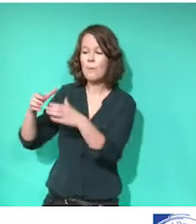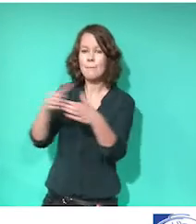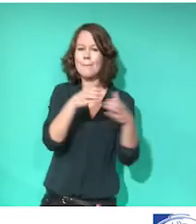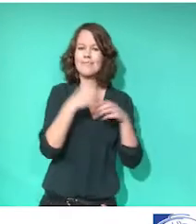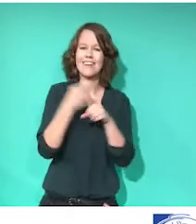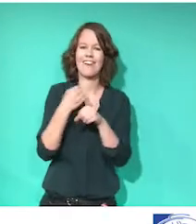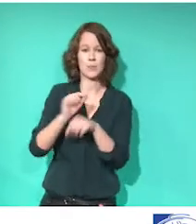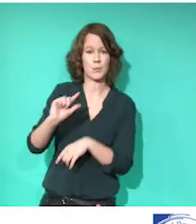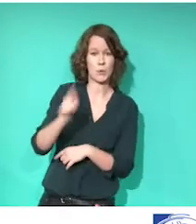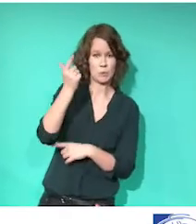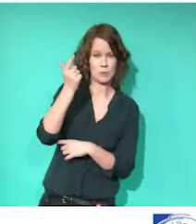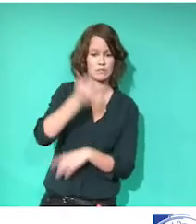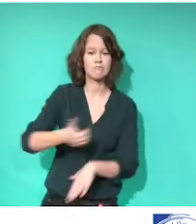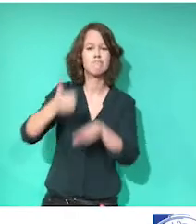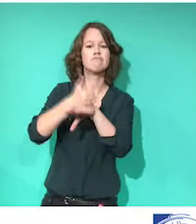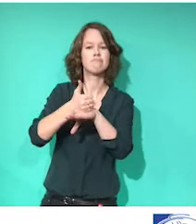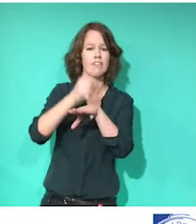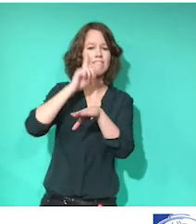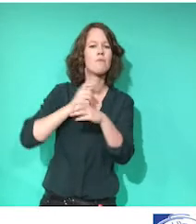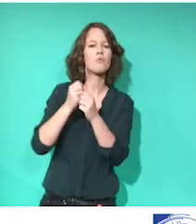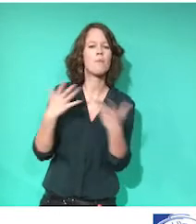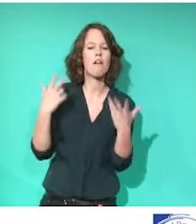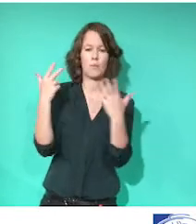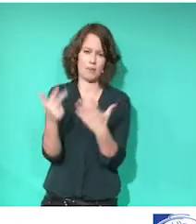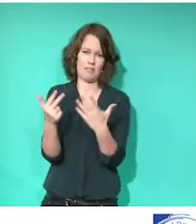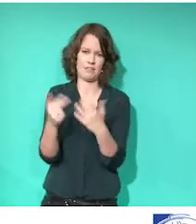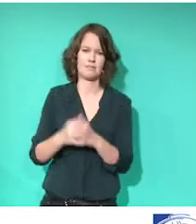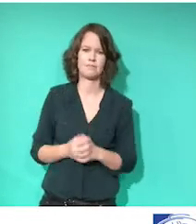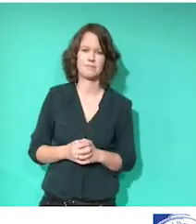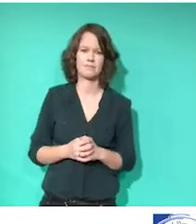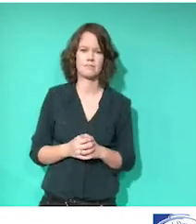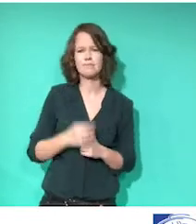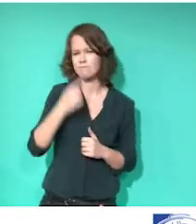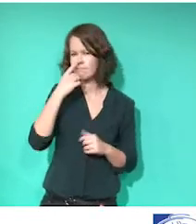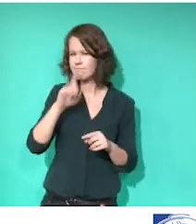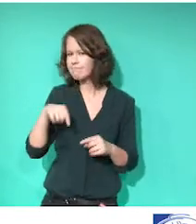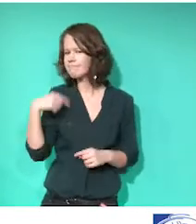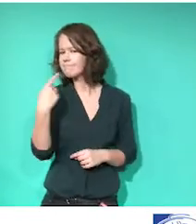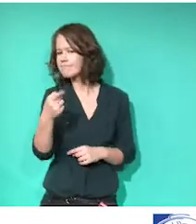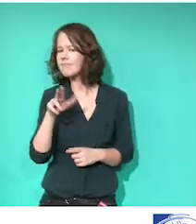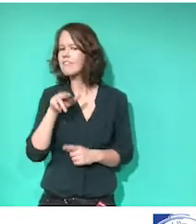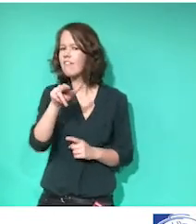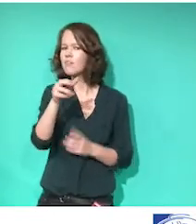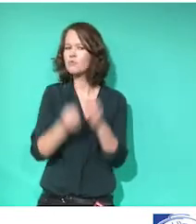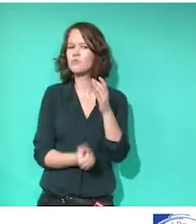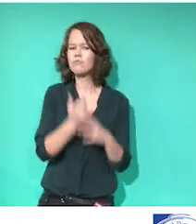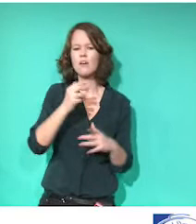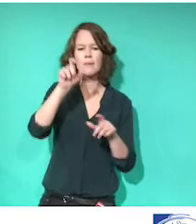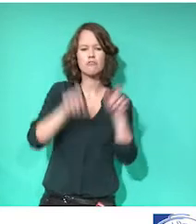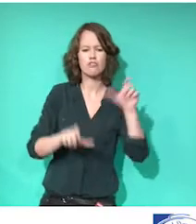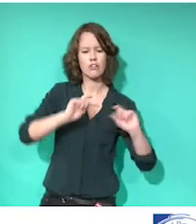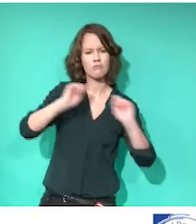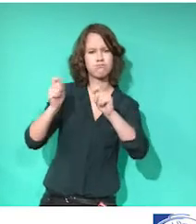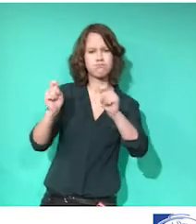8 sont présidées par des femmes. Je ne doute pas que grâce aux prochaines nominations des organisations et au pouvoir public, nous